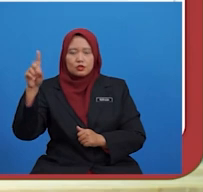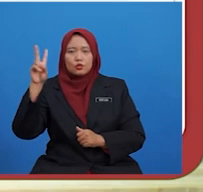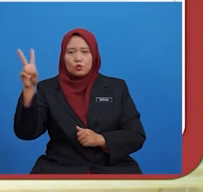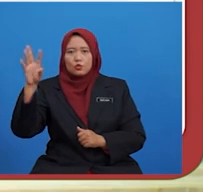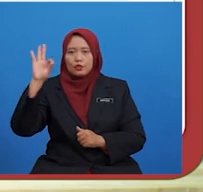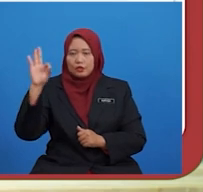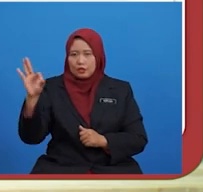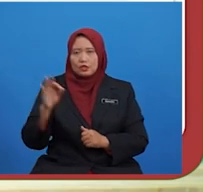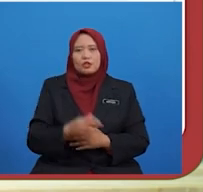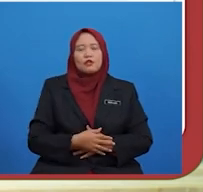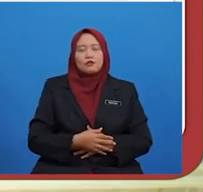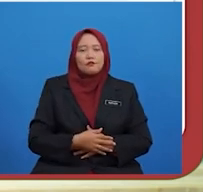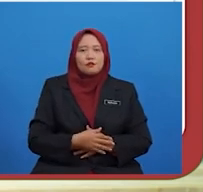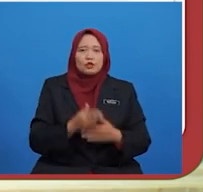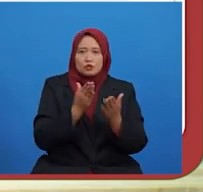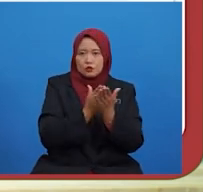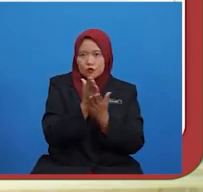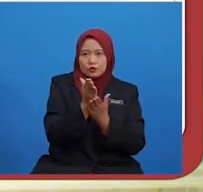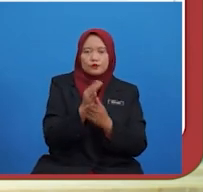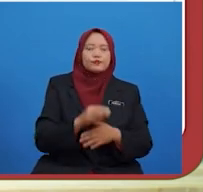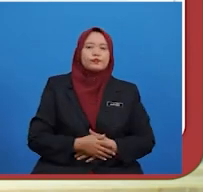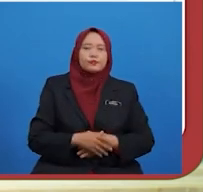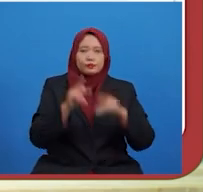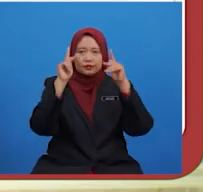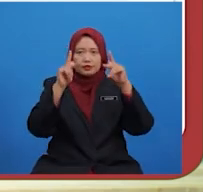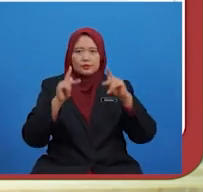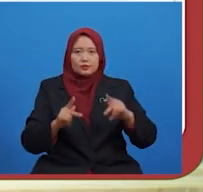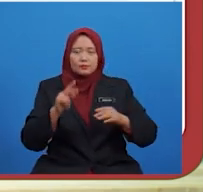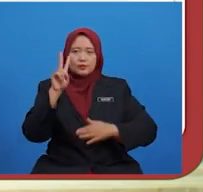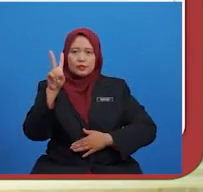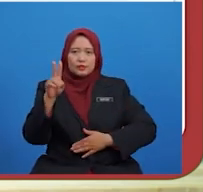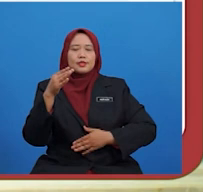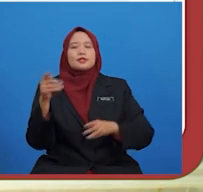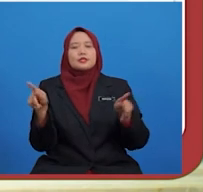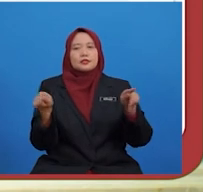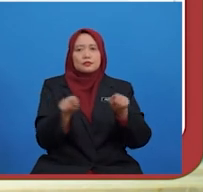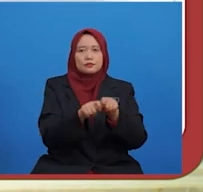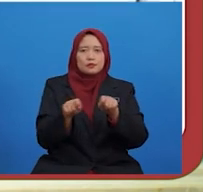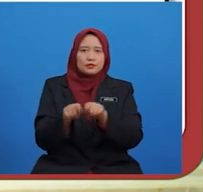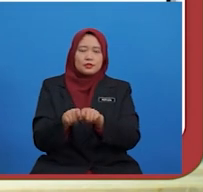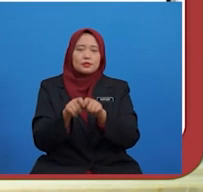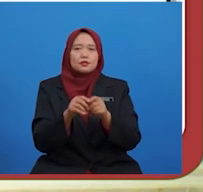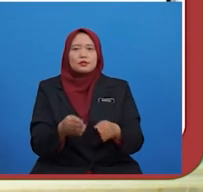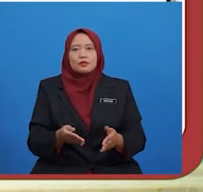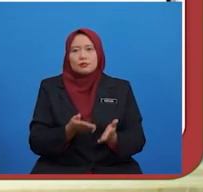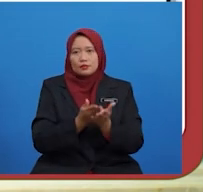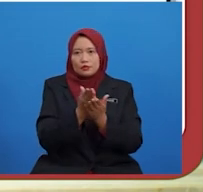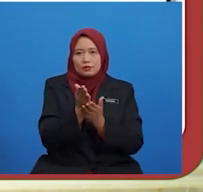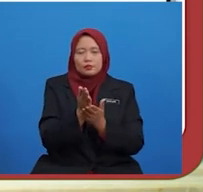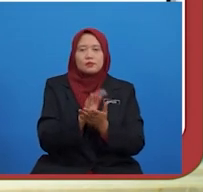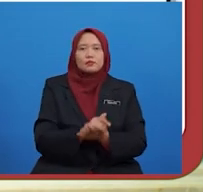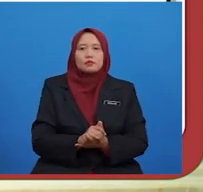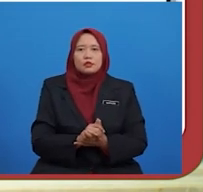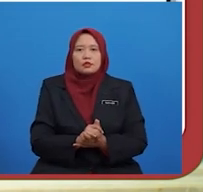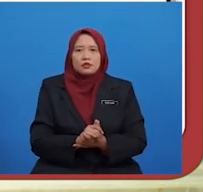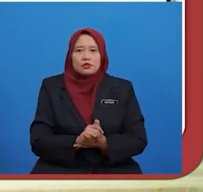36.9112F secara serentak. Kaedah kedua pula adalah seperti berikut. Float suhu